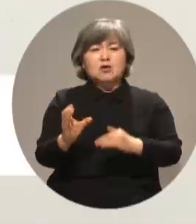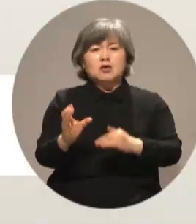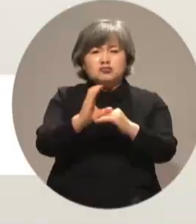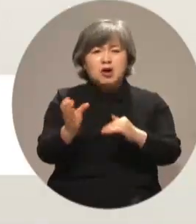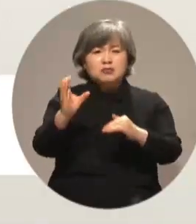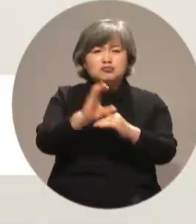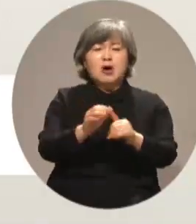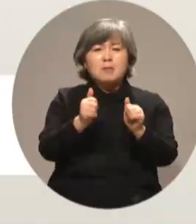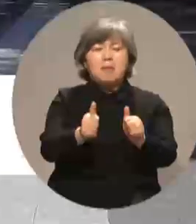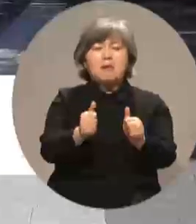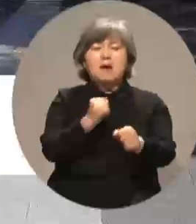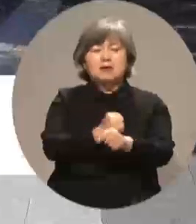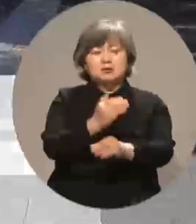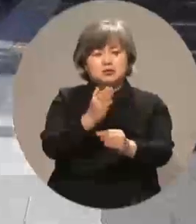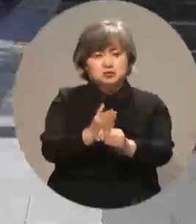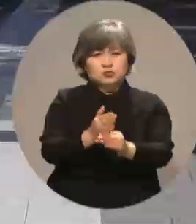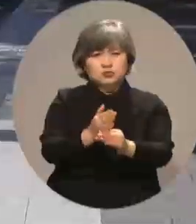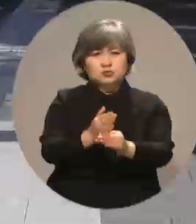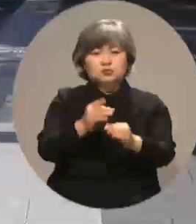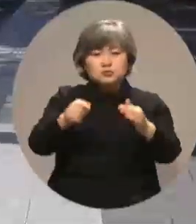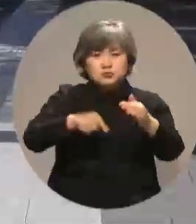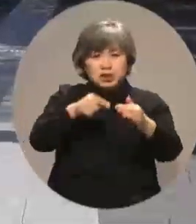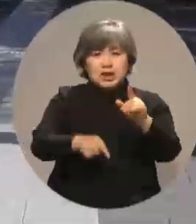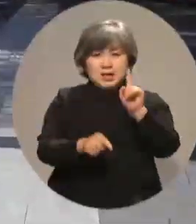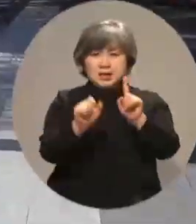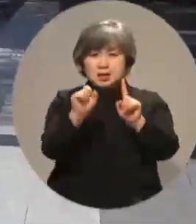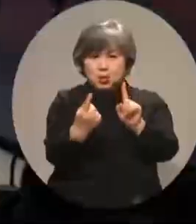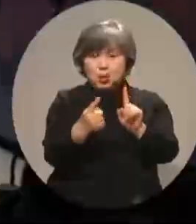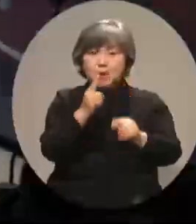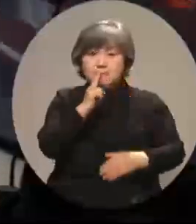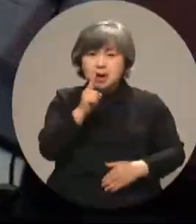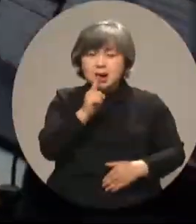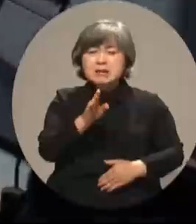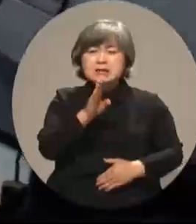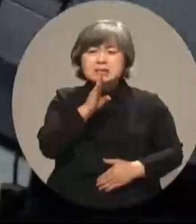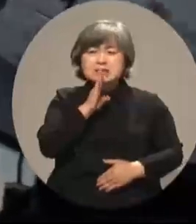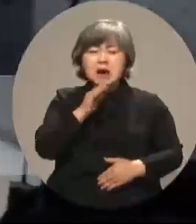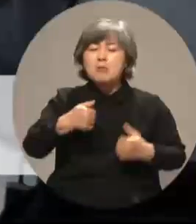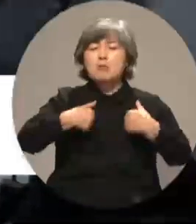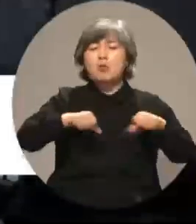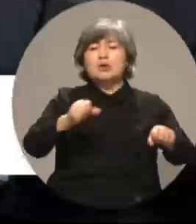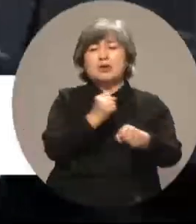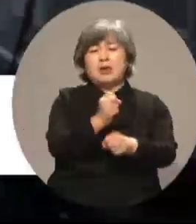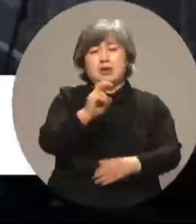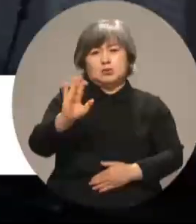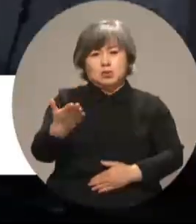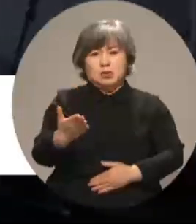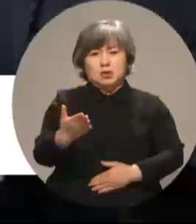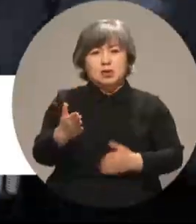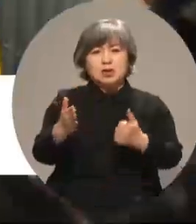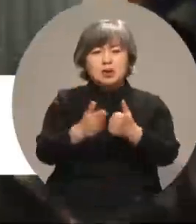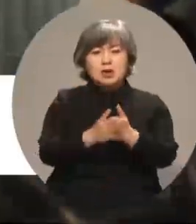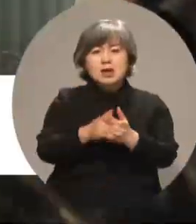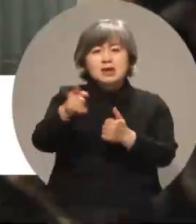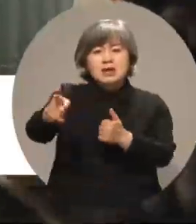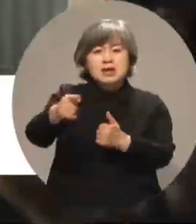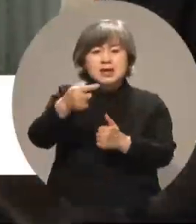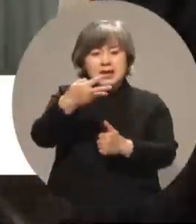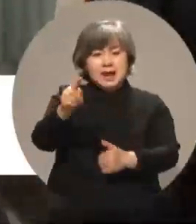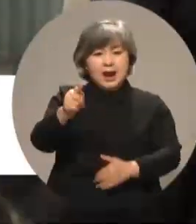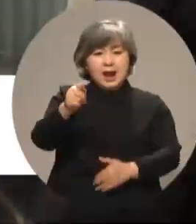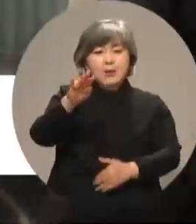법률을 개정하는 겁니다 국내 1호 라는 말도 사실상 포기해야 할 처지입니다 레고랜드 를 유치한